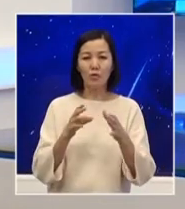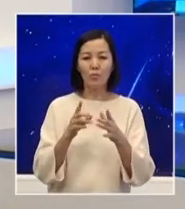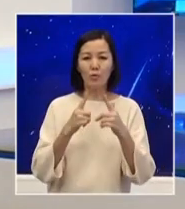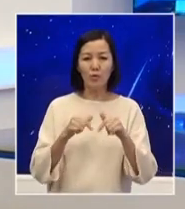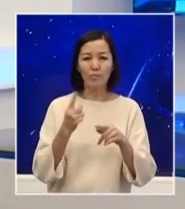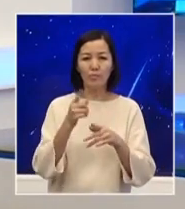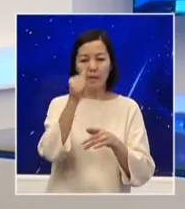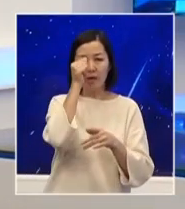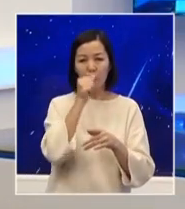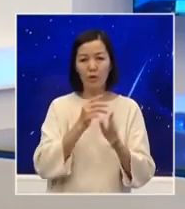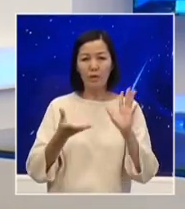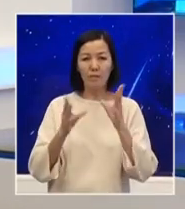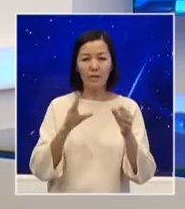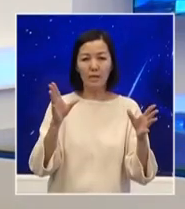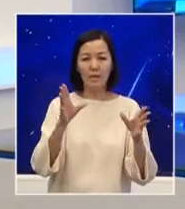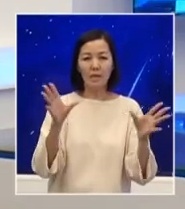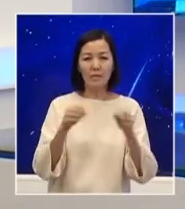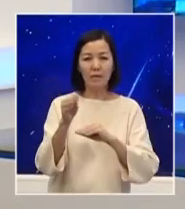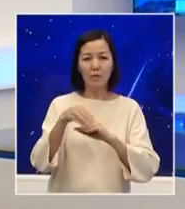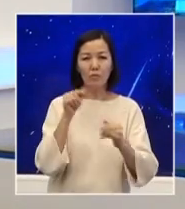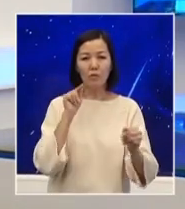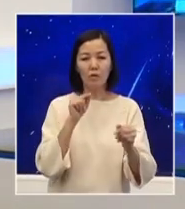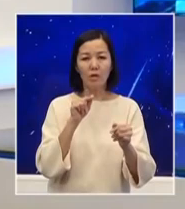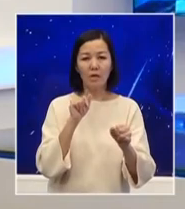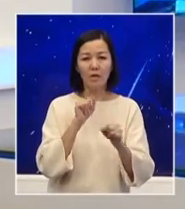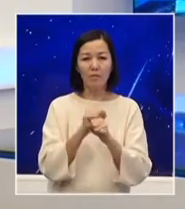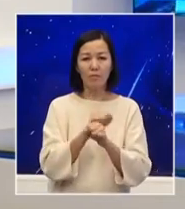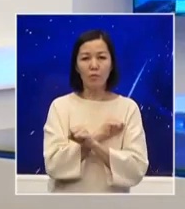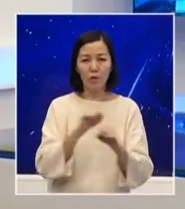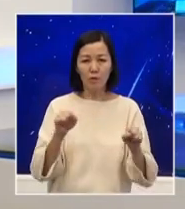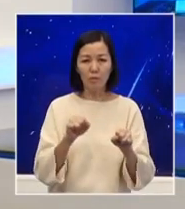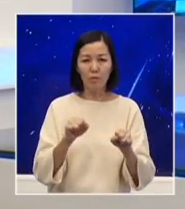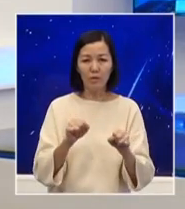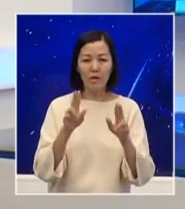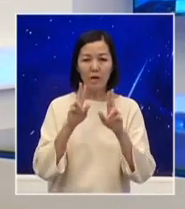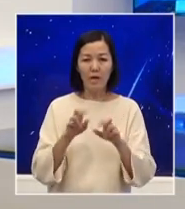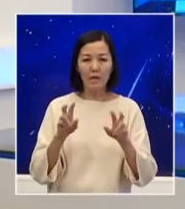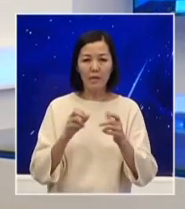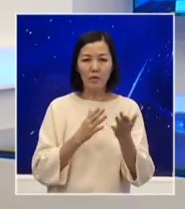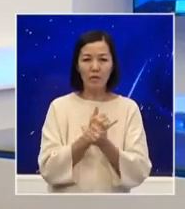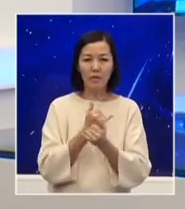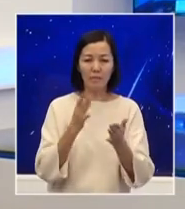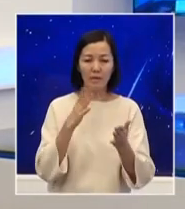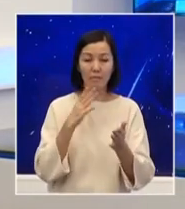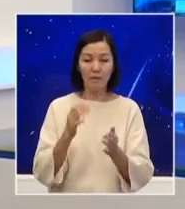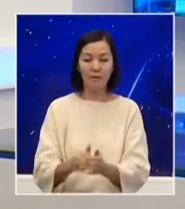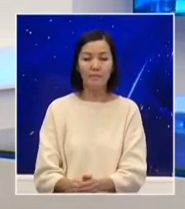арнайы мониторингтік топ құрып, бір ай көлемінде сыбайлас жемқорлықтың тәуекелдерін болдырмау мен анықтау бойынша қызмет